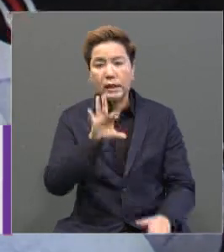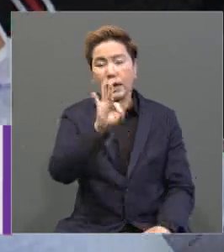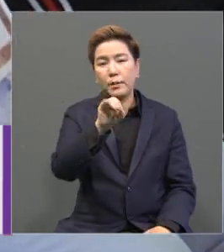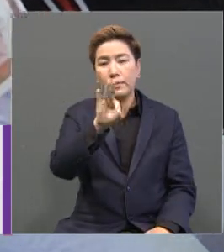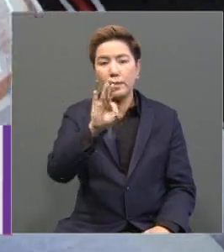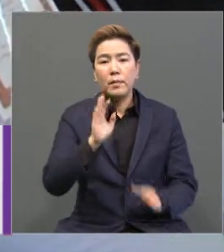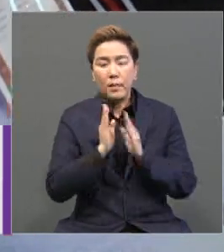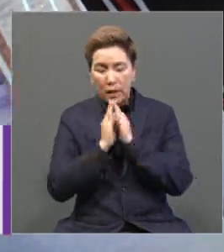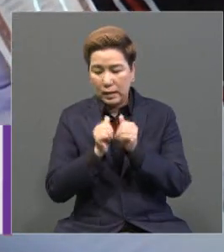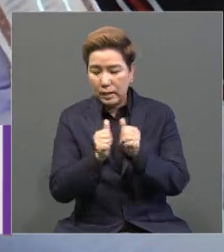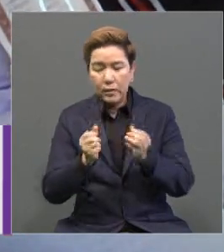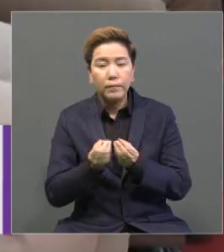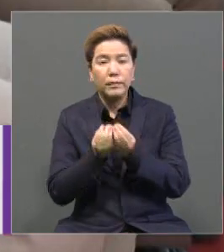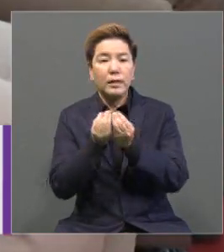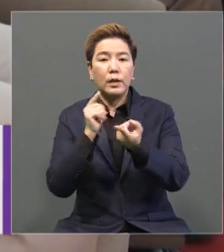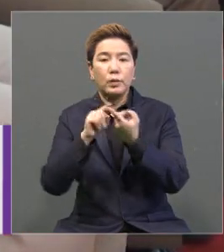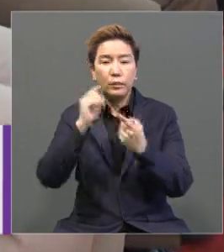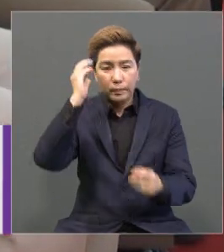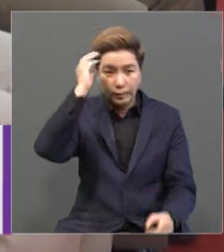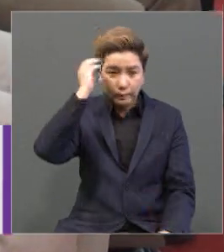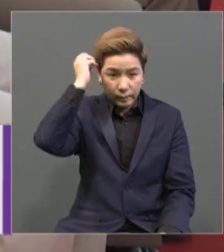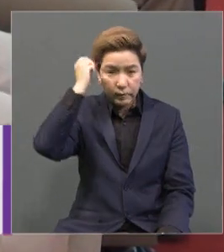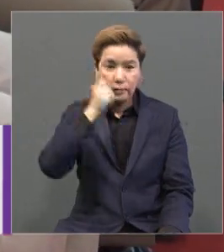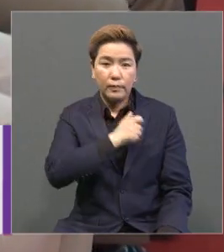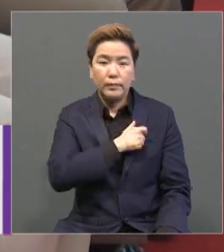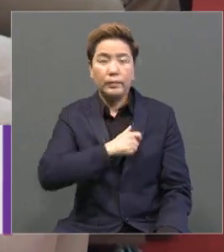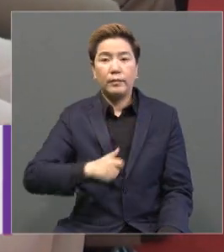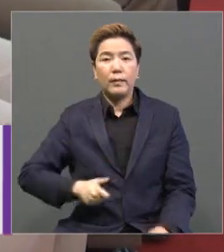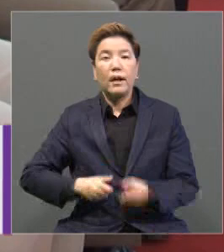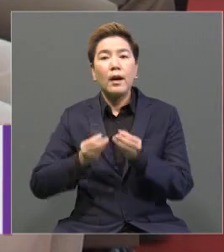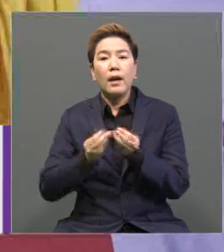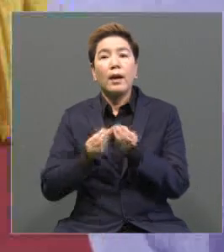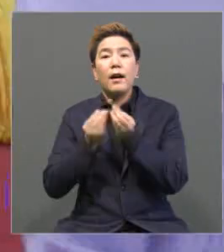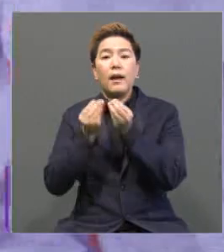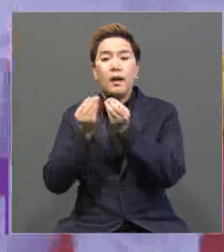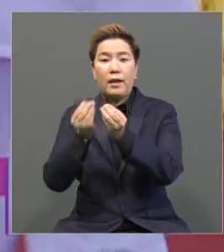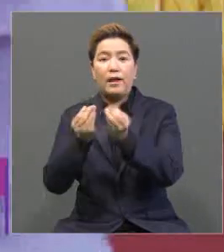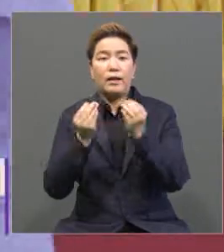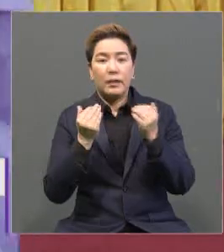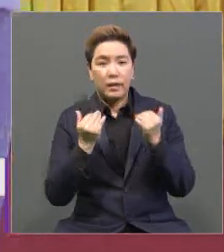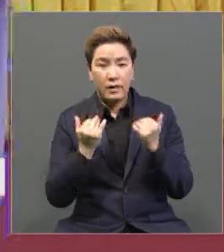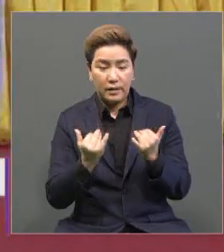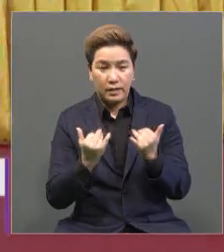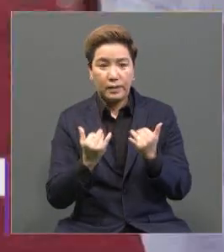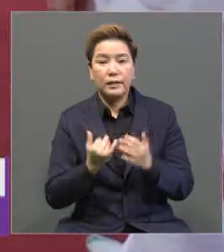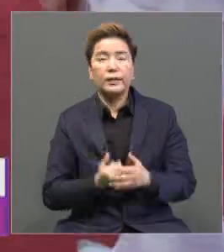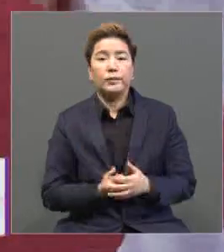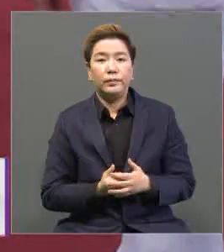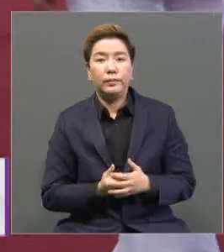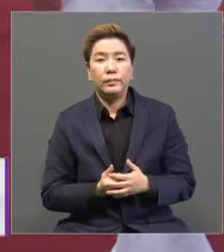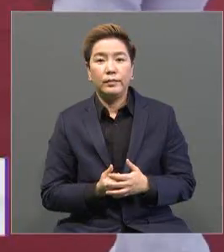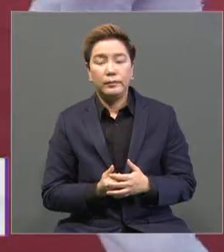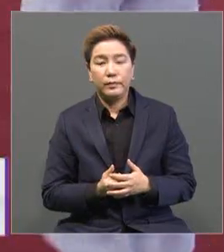รูปถวายพระพรชัยมงคลแด่สมเด็จพระเจ้าลูกเธอเจ้าฟ้าพัชรกิติยาภานเรนทิราเทพยวดี